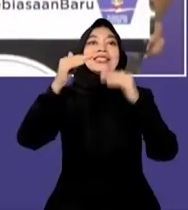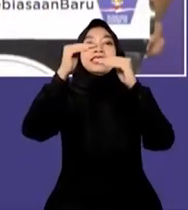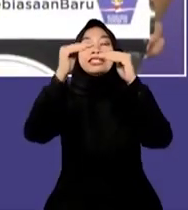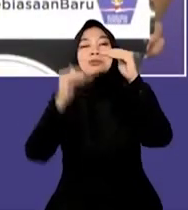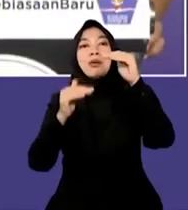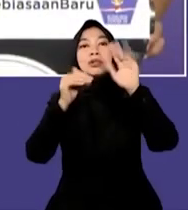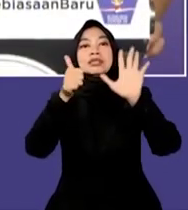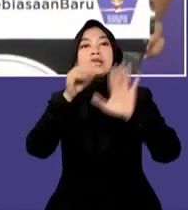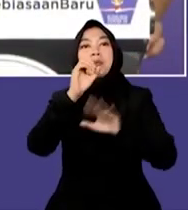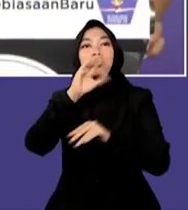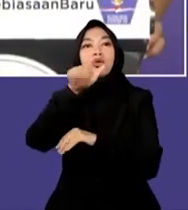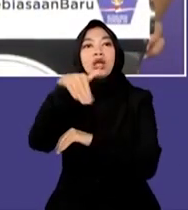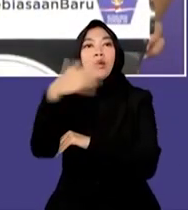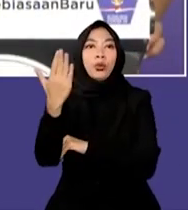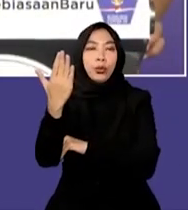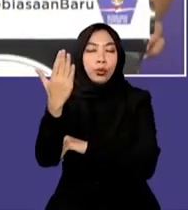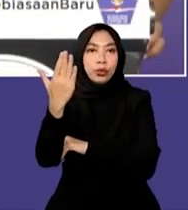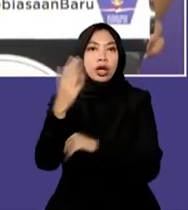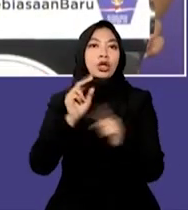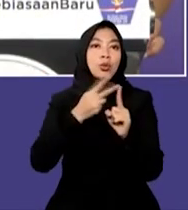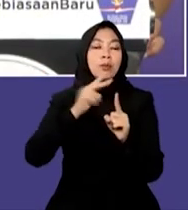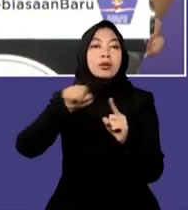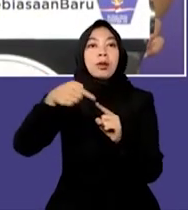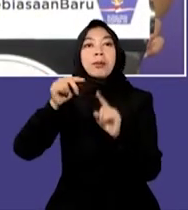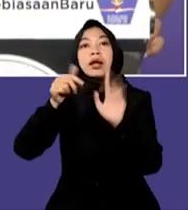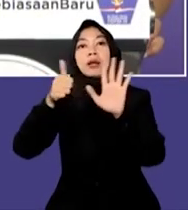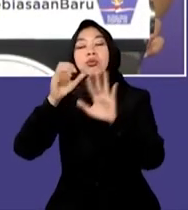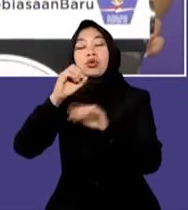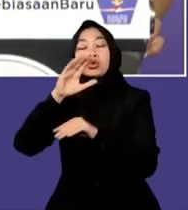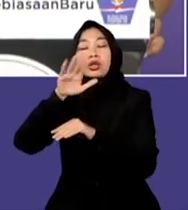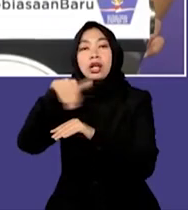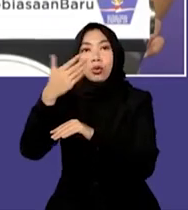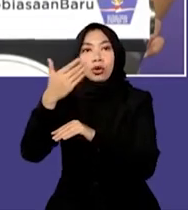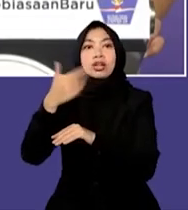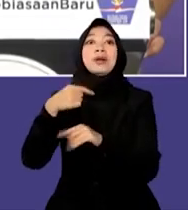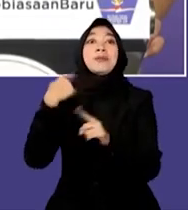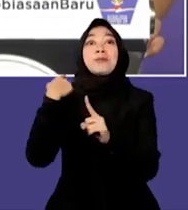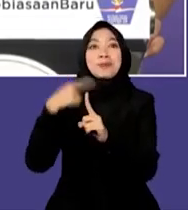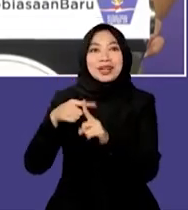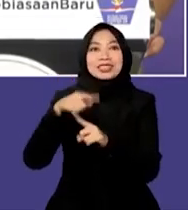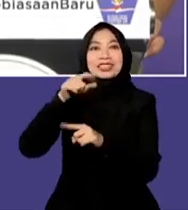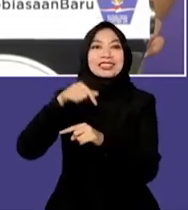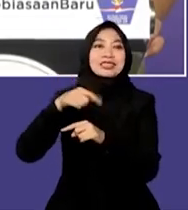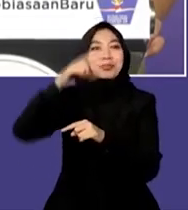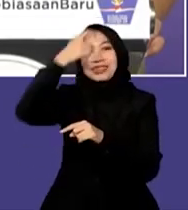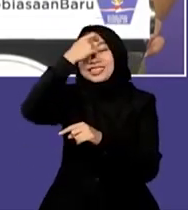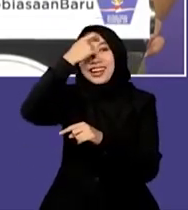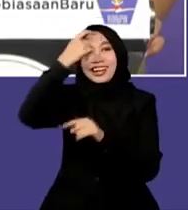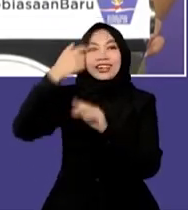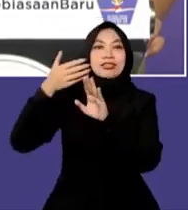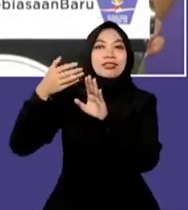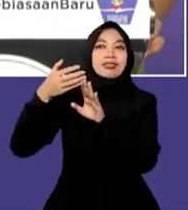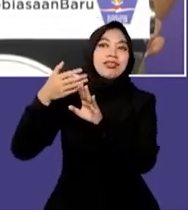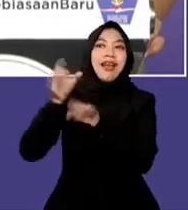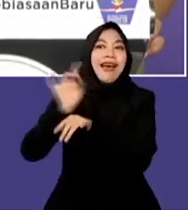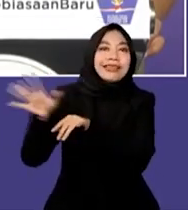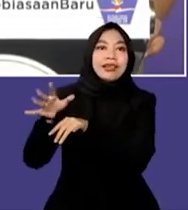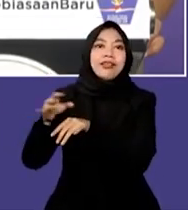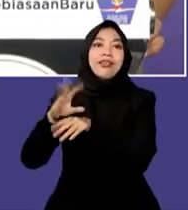60 tahun dan tidak memiliki penyakit penyerta lainnya seperti